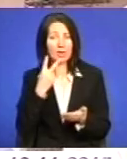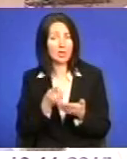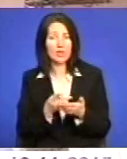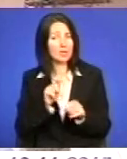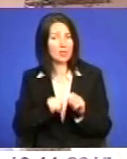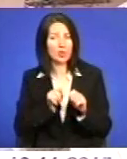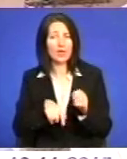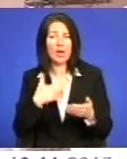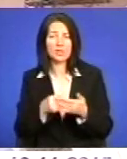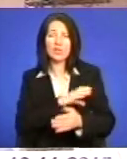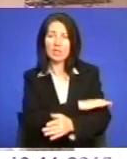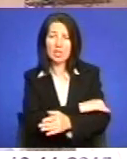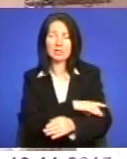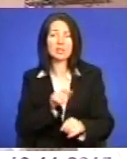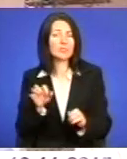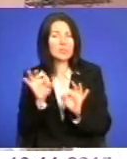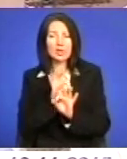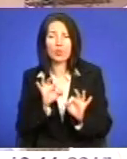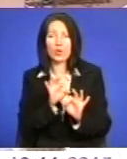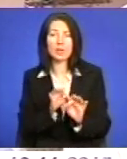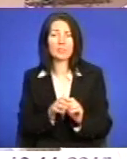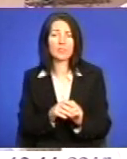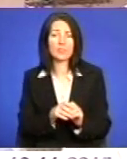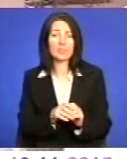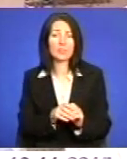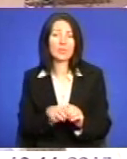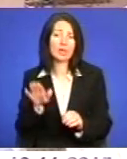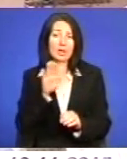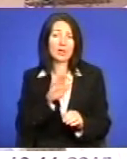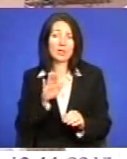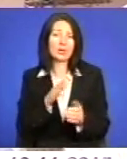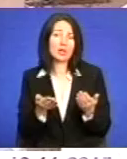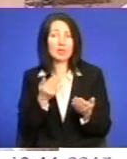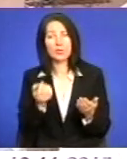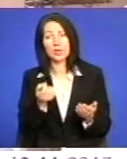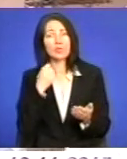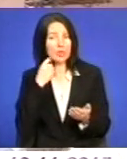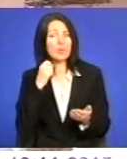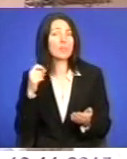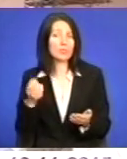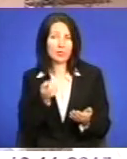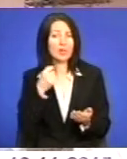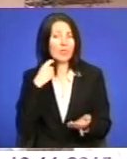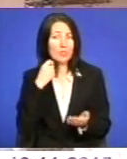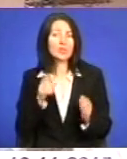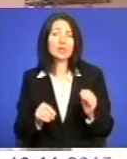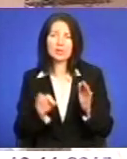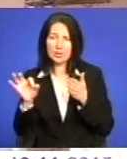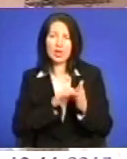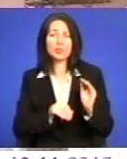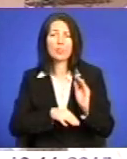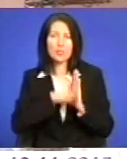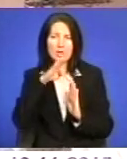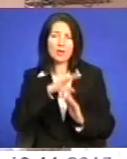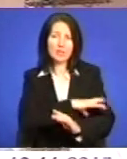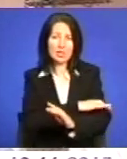артеріальний тиск, не міряв його ніколи. На фоні зловживання алкоголем піднімається раптово тиск, виникає інсульт, і вже